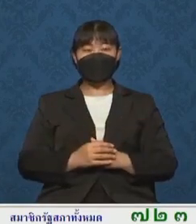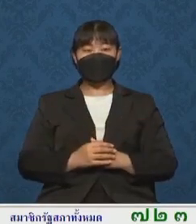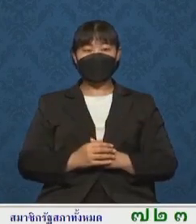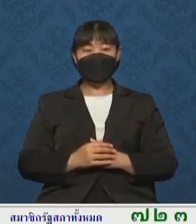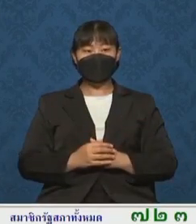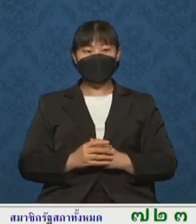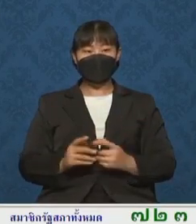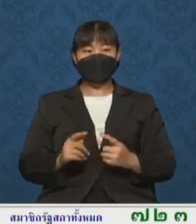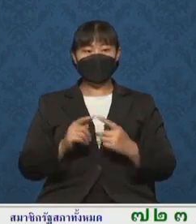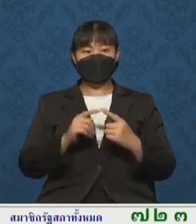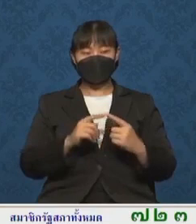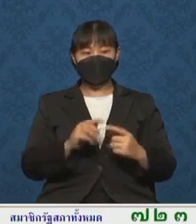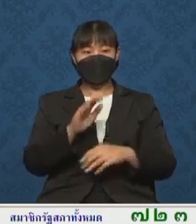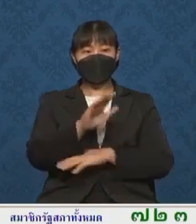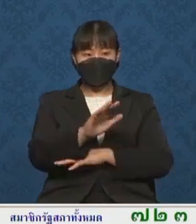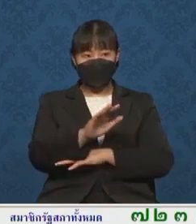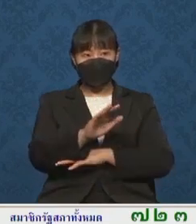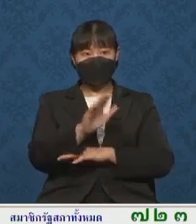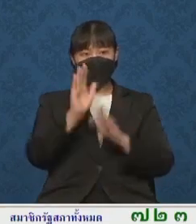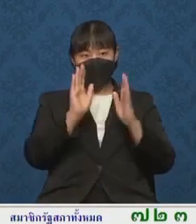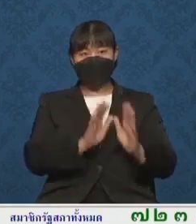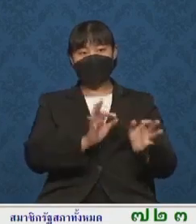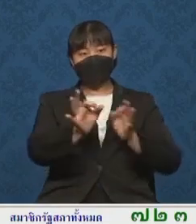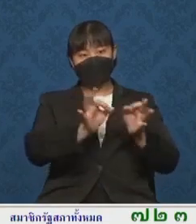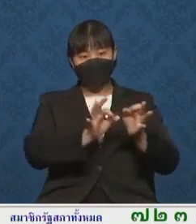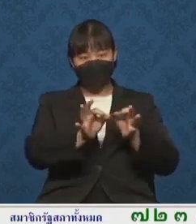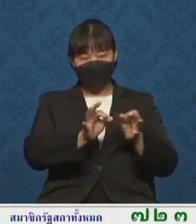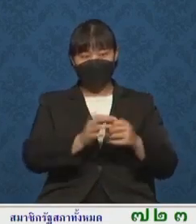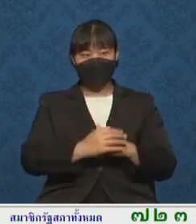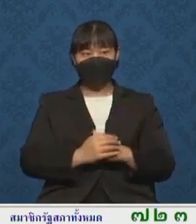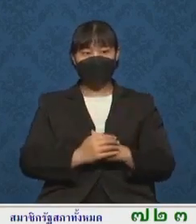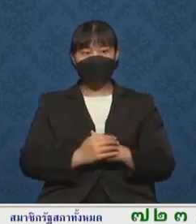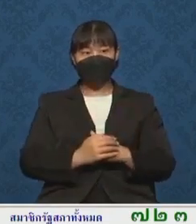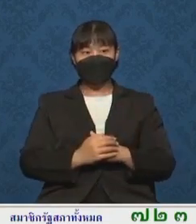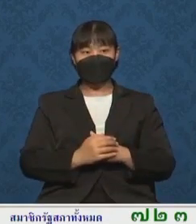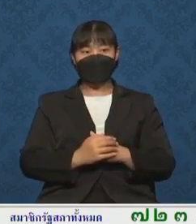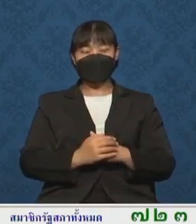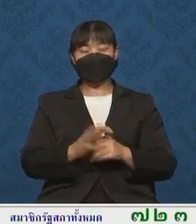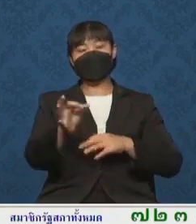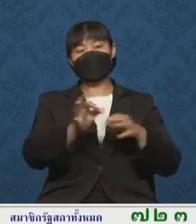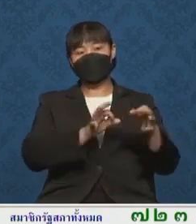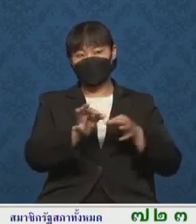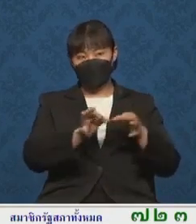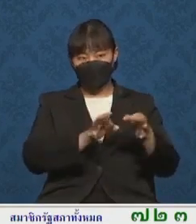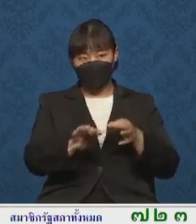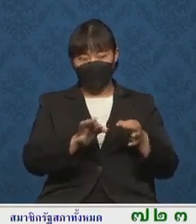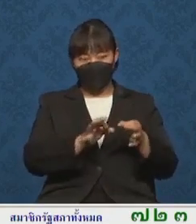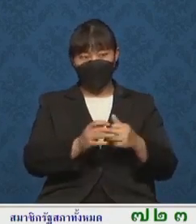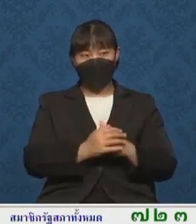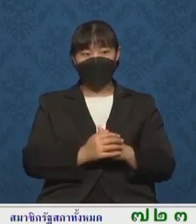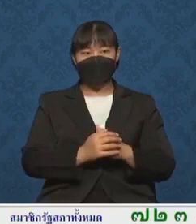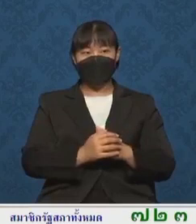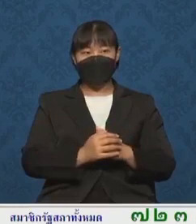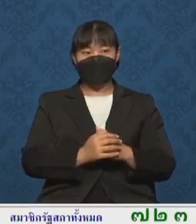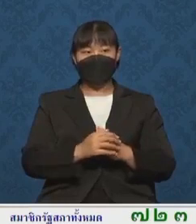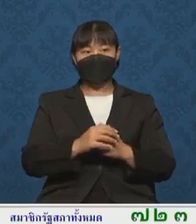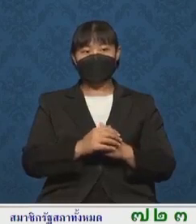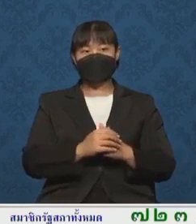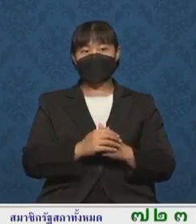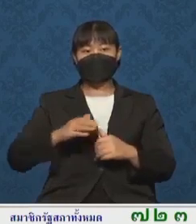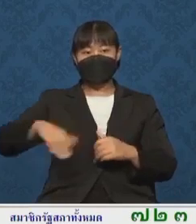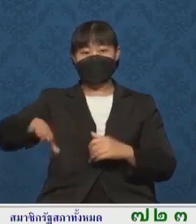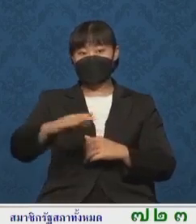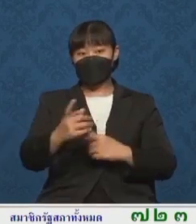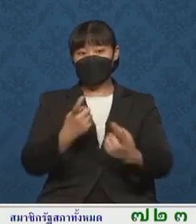มาห้ามผู้อภิปรายนะครับผู้ฟังที่แจงสิ่งที่ท่านสมาชิกสอบถามแต่